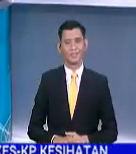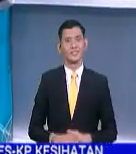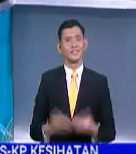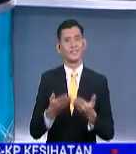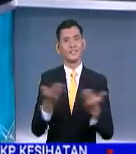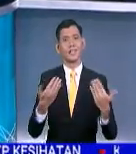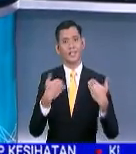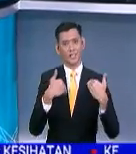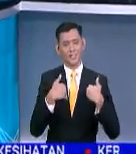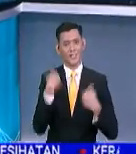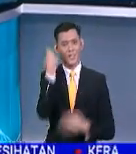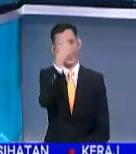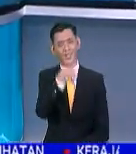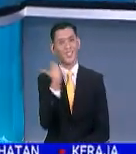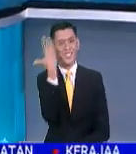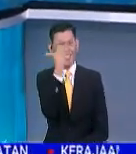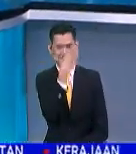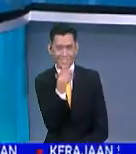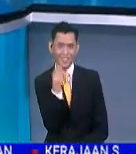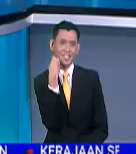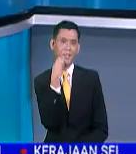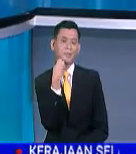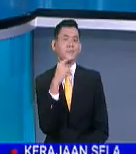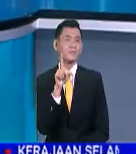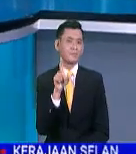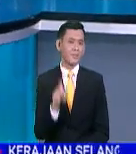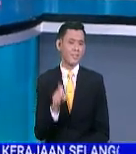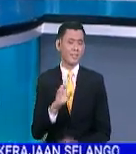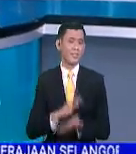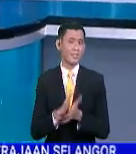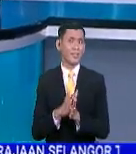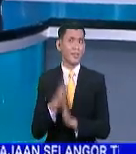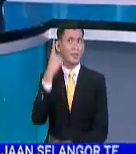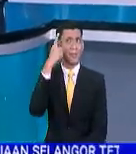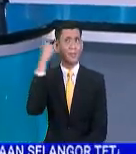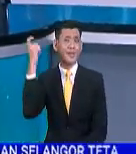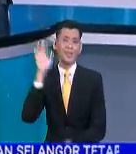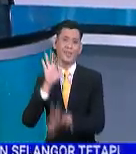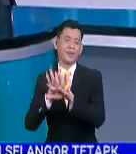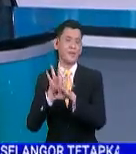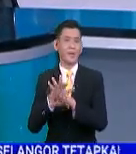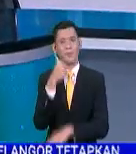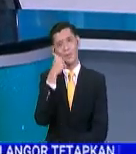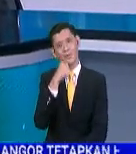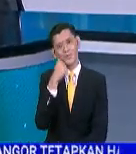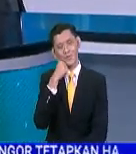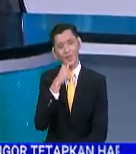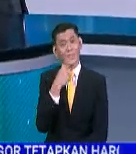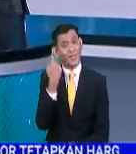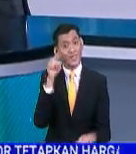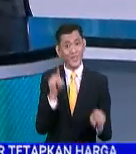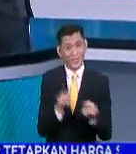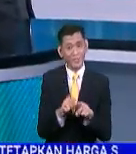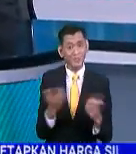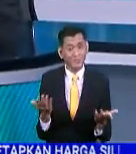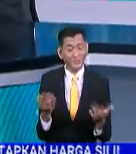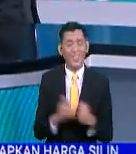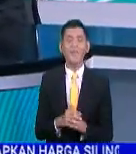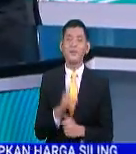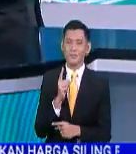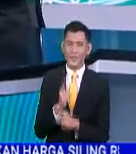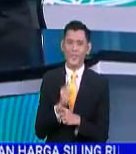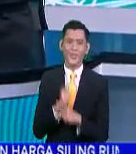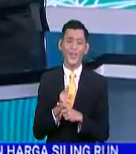Saudara, memiliki wajah cantik lagi menawan pasti menjadi impian ramai gadis dan wanita. Setuju atau tak, Hazel? Betul,